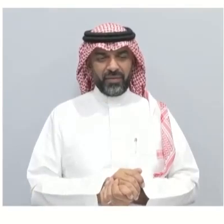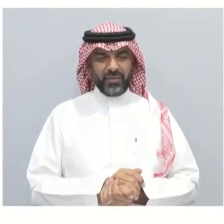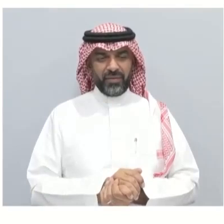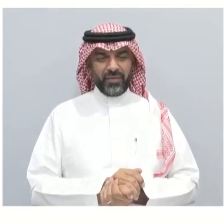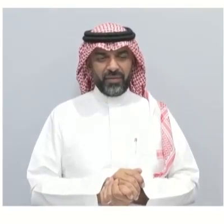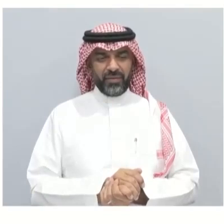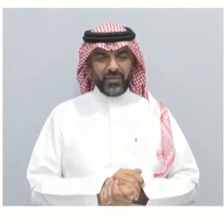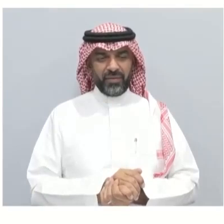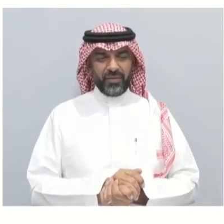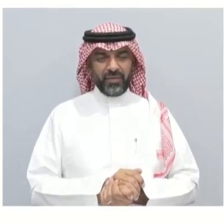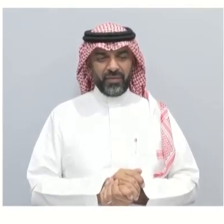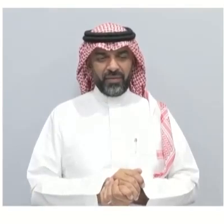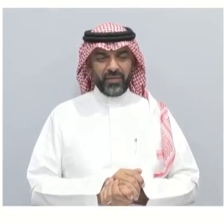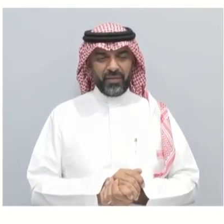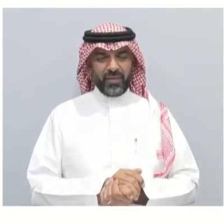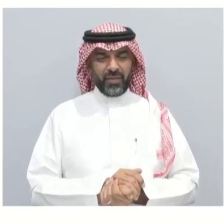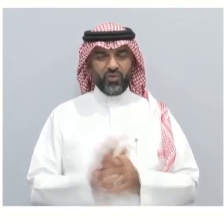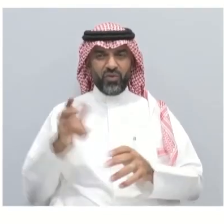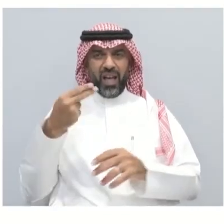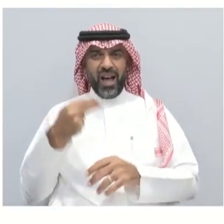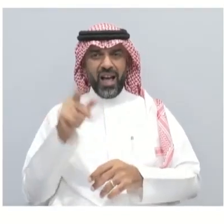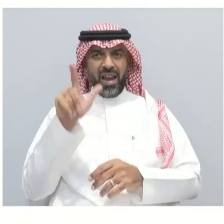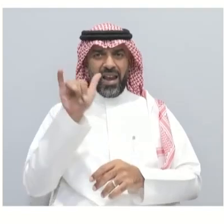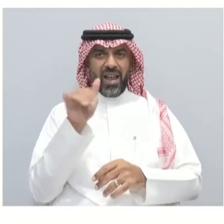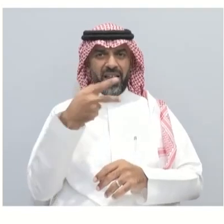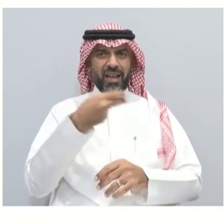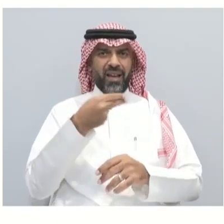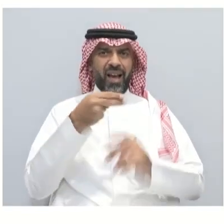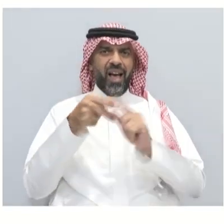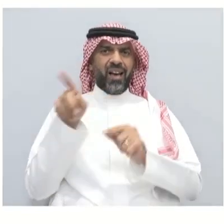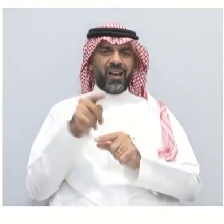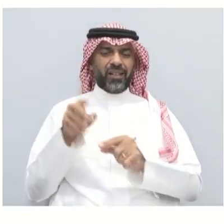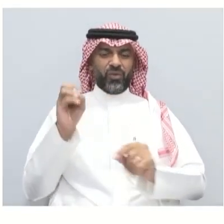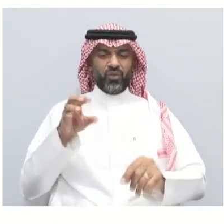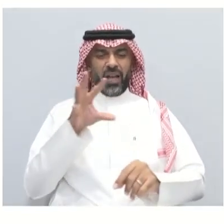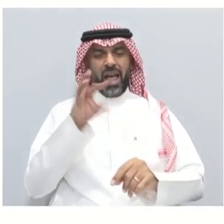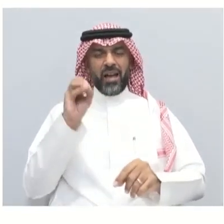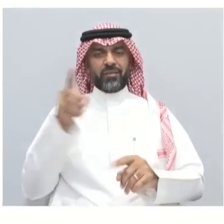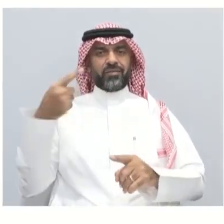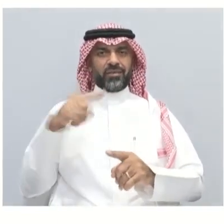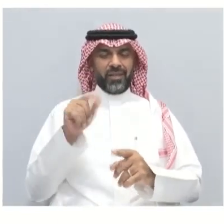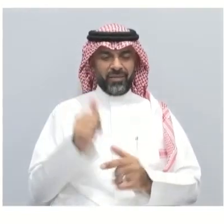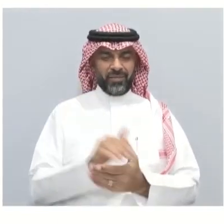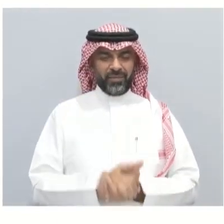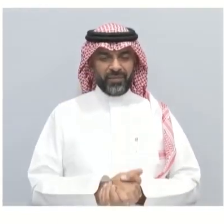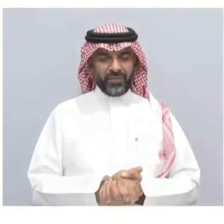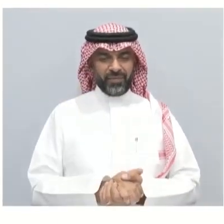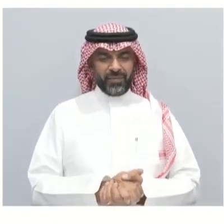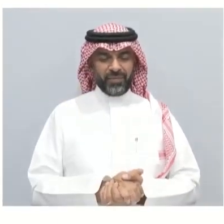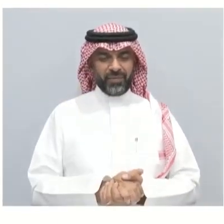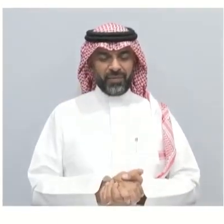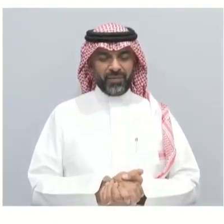النصوص ثم نقوم بتعديلها بالكلمه الصحيحه وبهذه الطريقه نريد الان نقوم